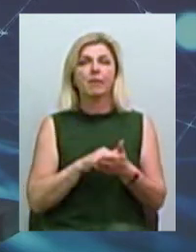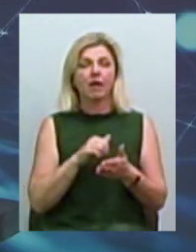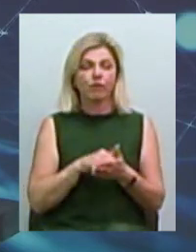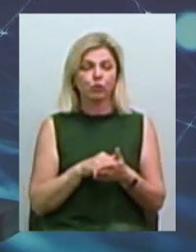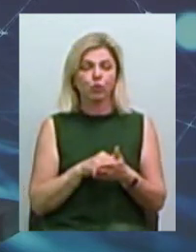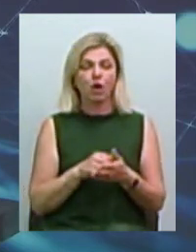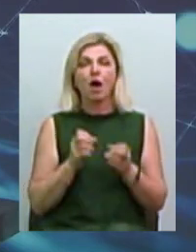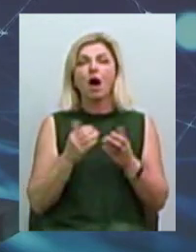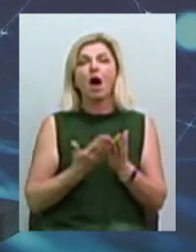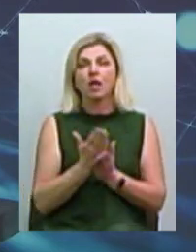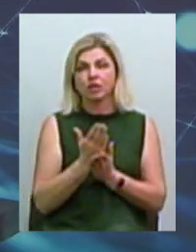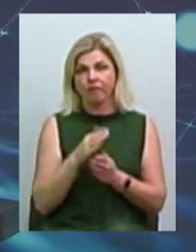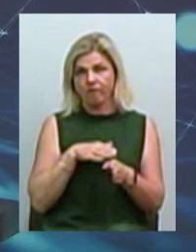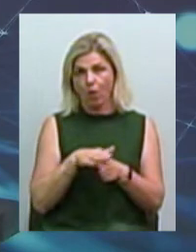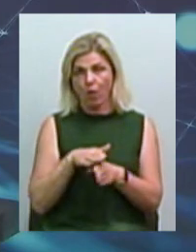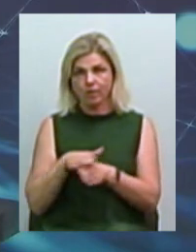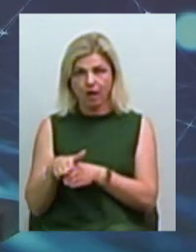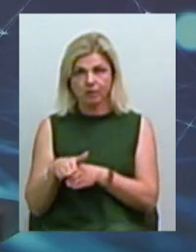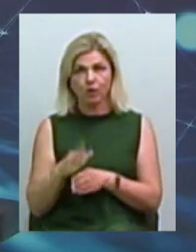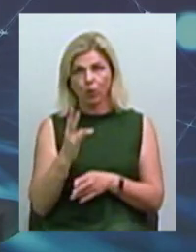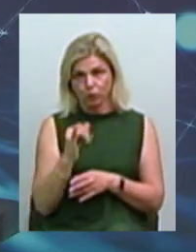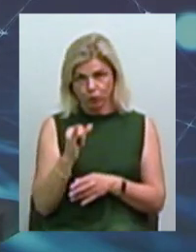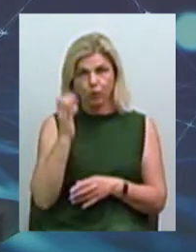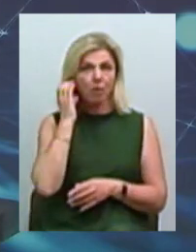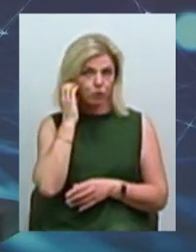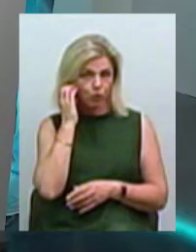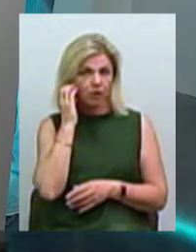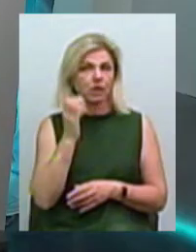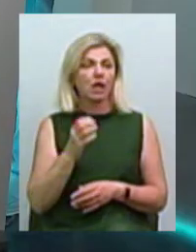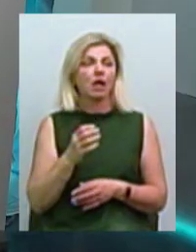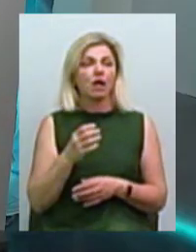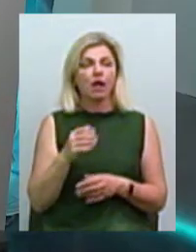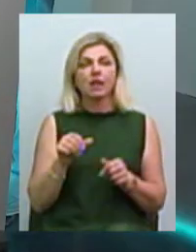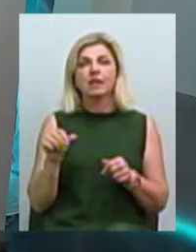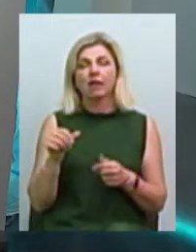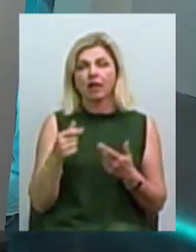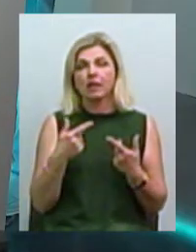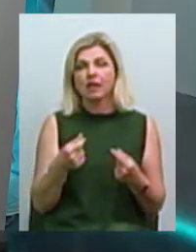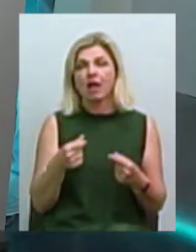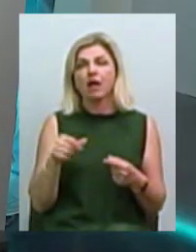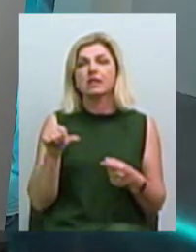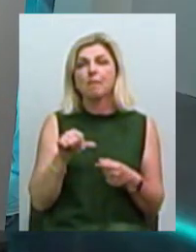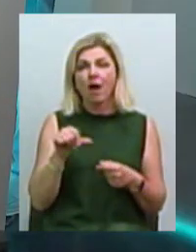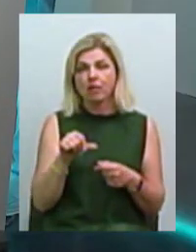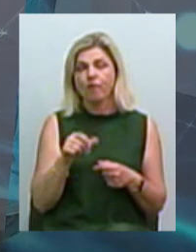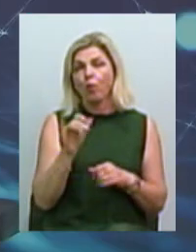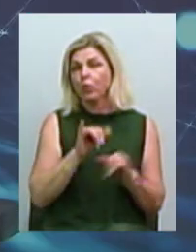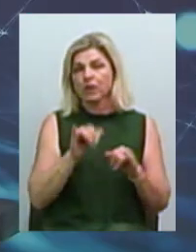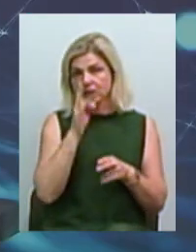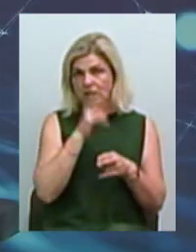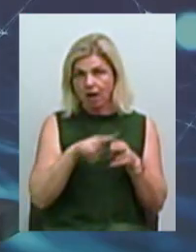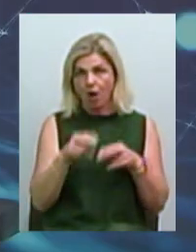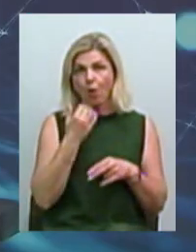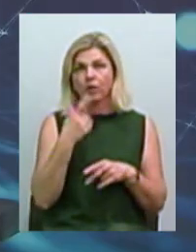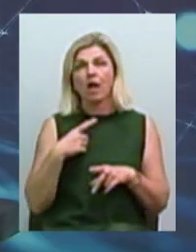приводу якості виконання. Ну, послухайте, ну, десь паливо кудись воно зникає. Коли я їду,